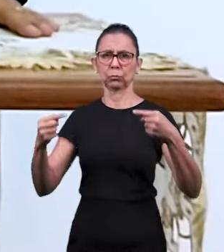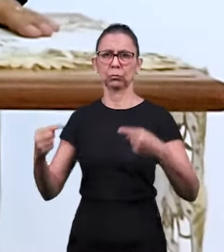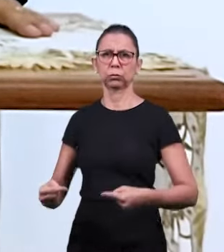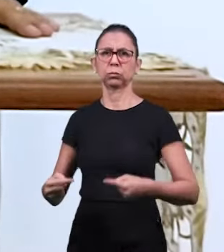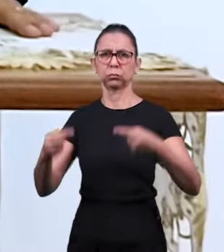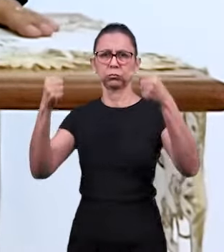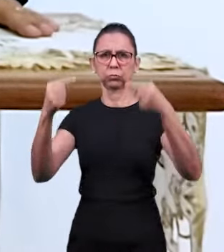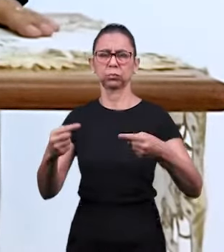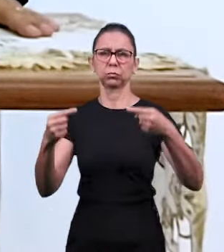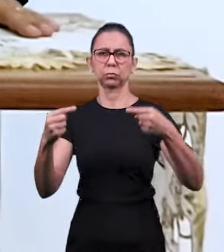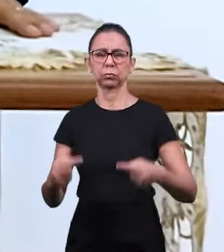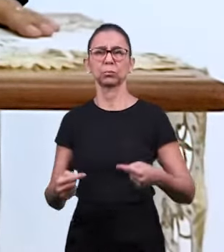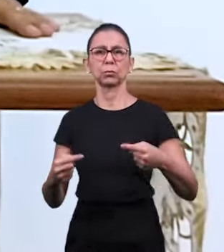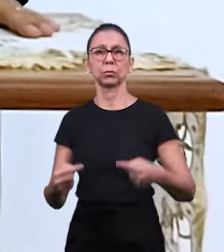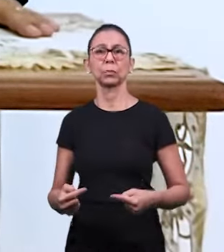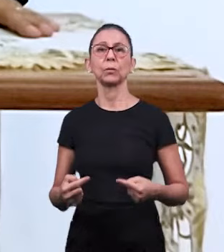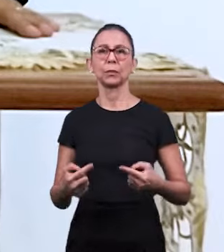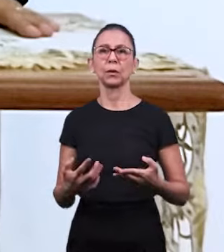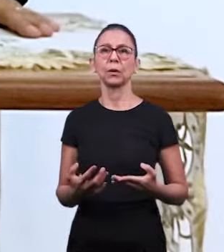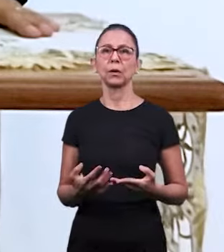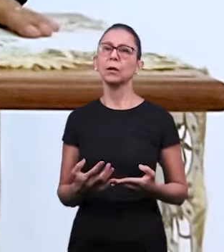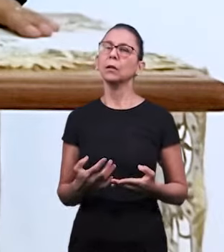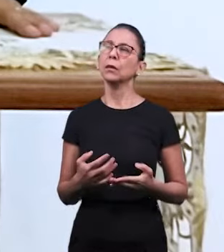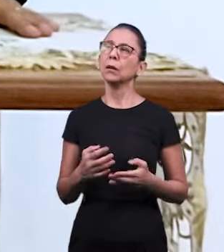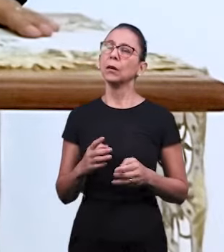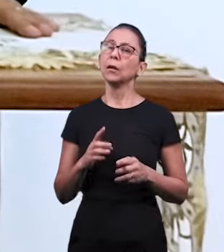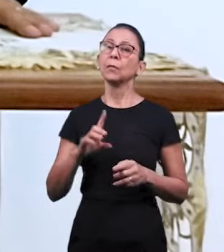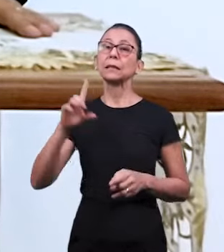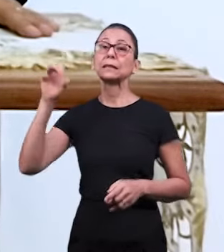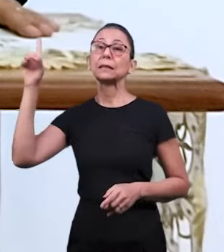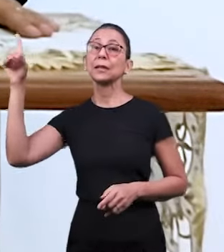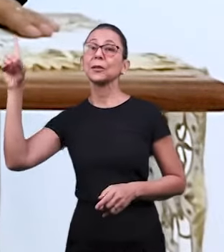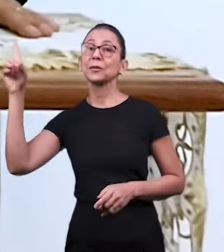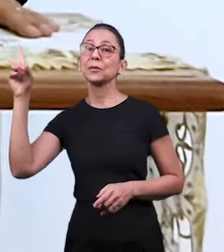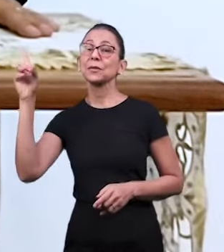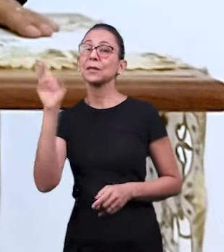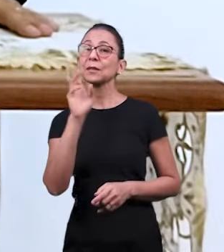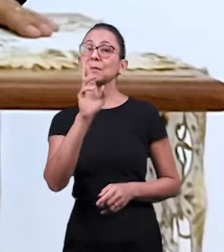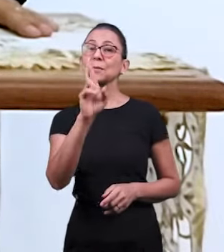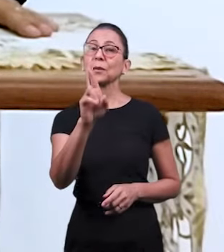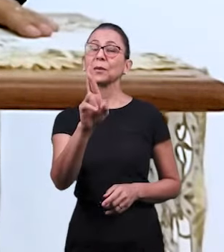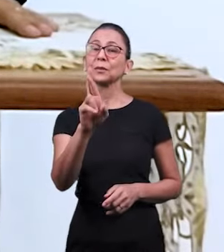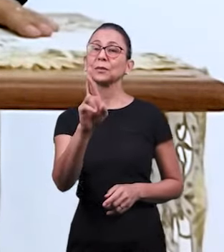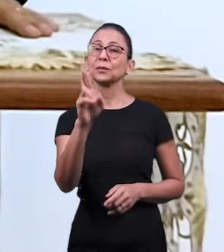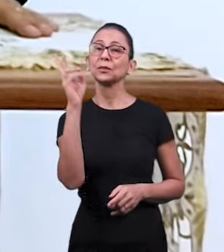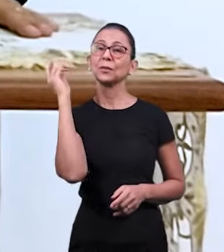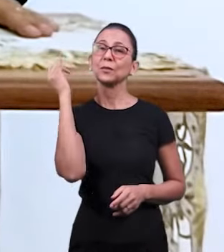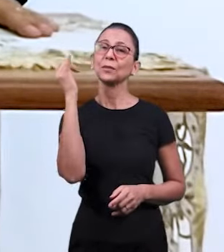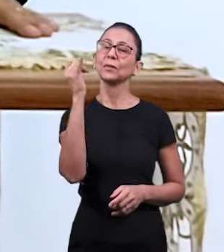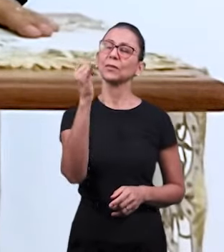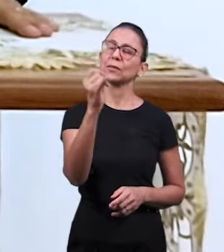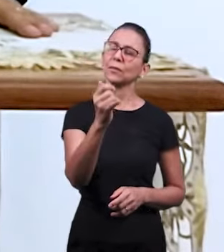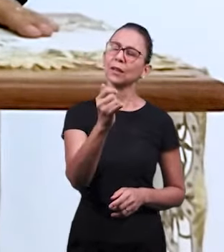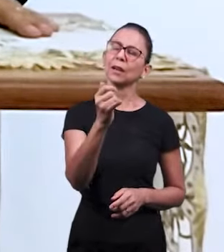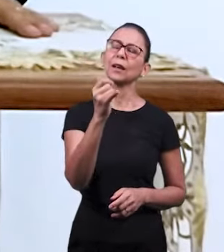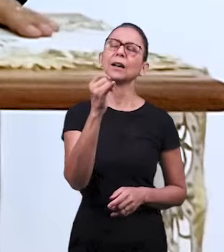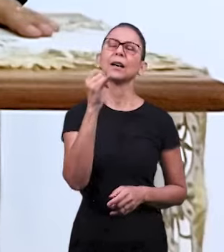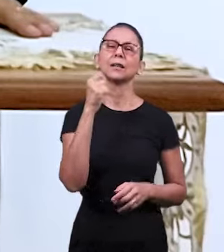нападки, все равно проблемы будут приходить, но у нас будет Бог, который будет отвечать нам, который будет говорить и который